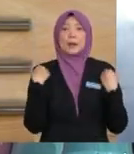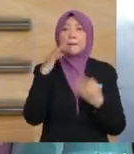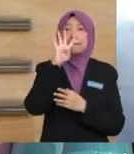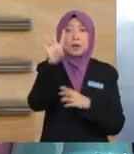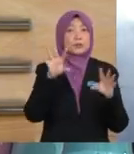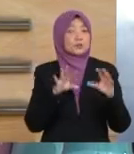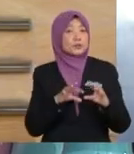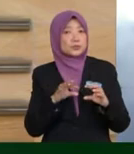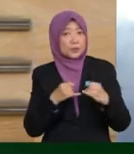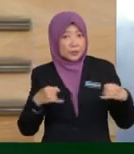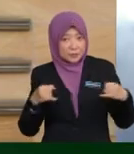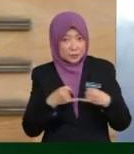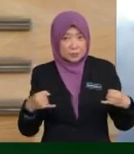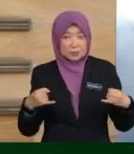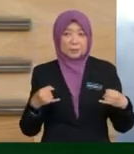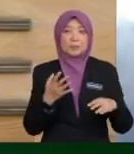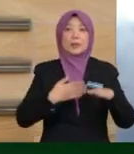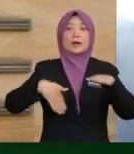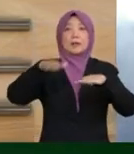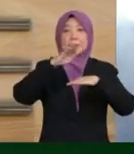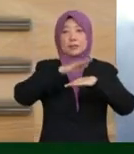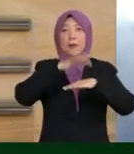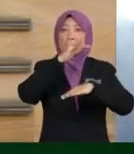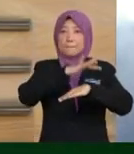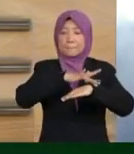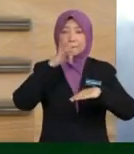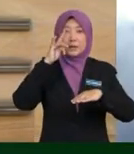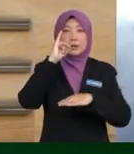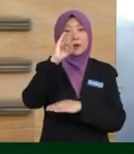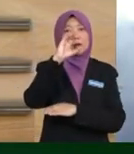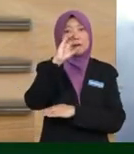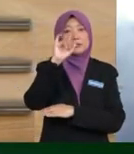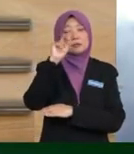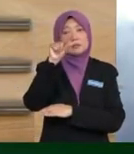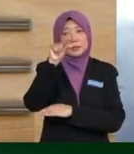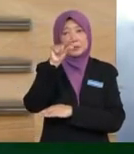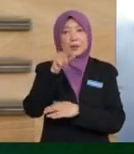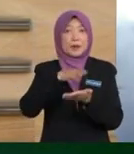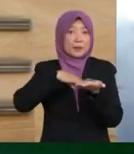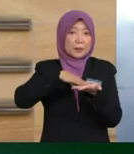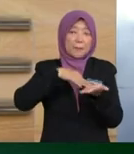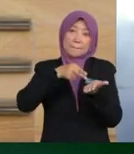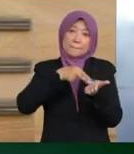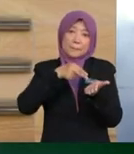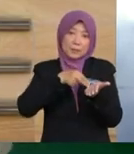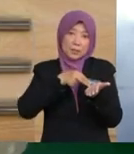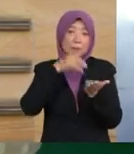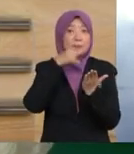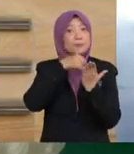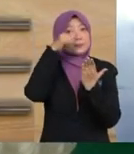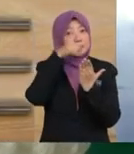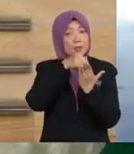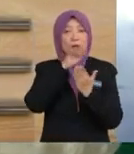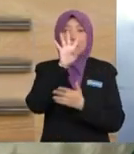hiasan atas, icing, krim mentega, dan juga inti. Ada